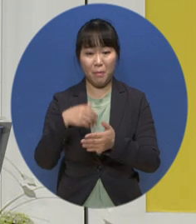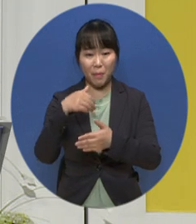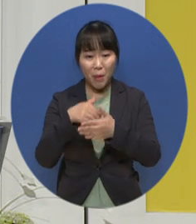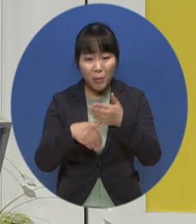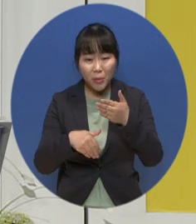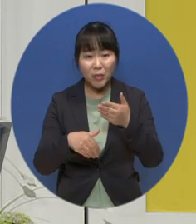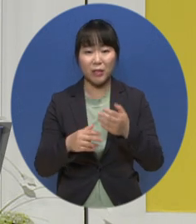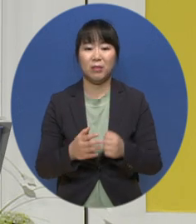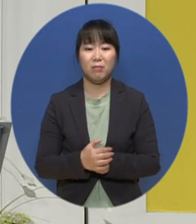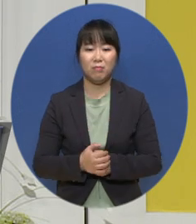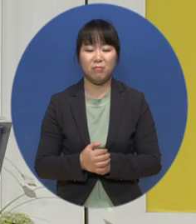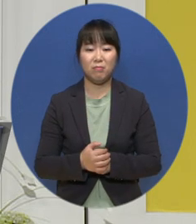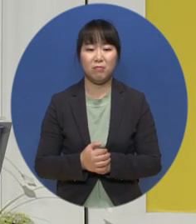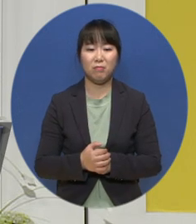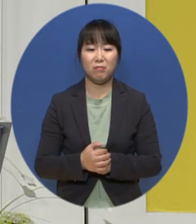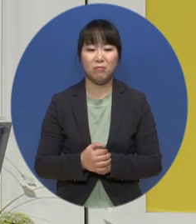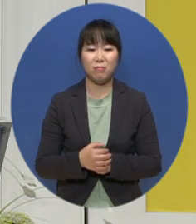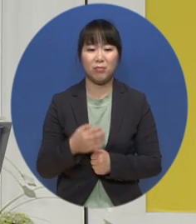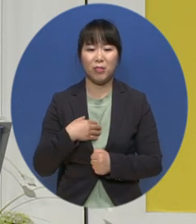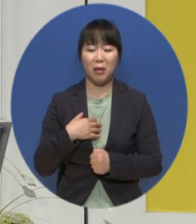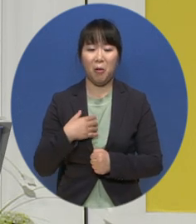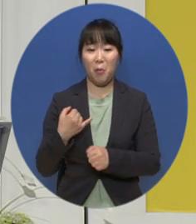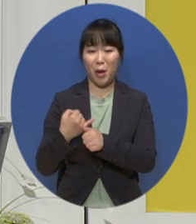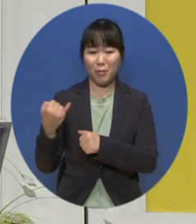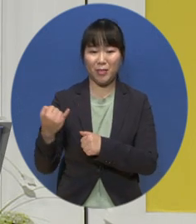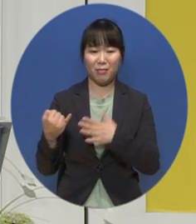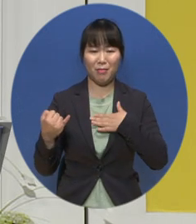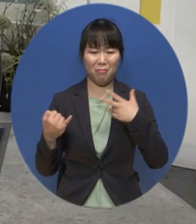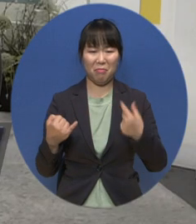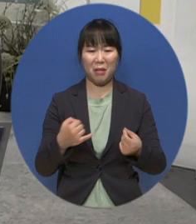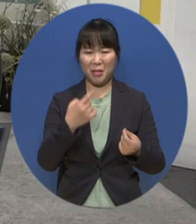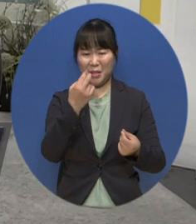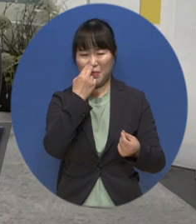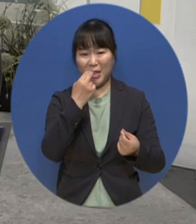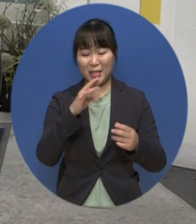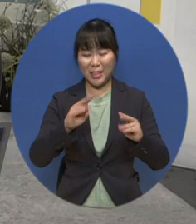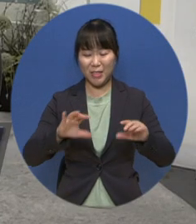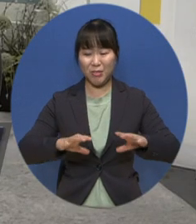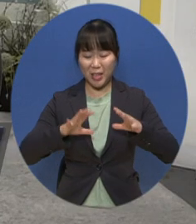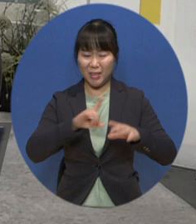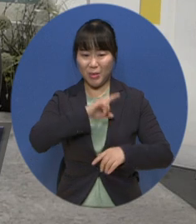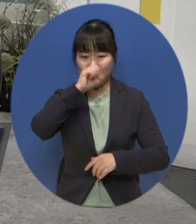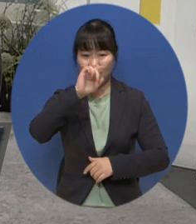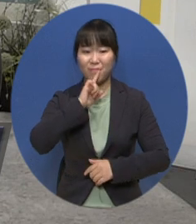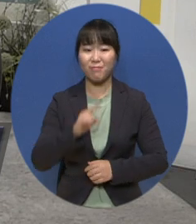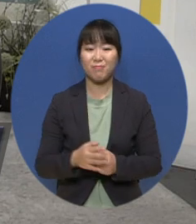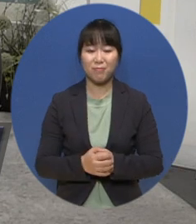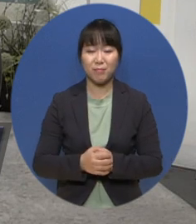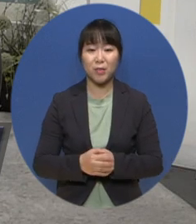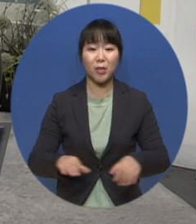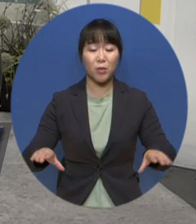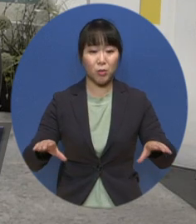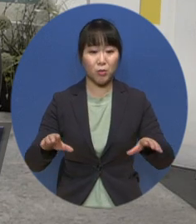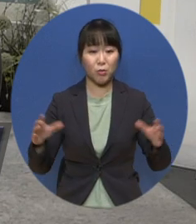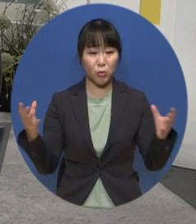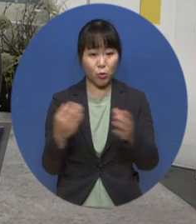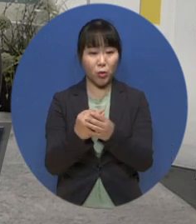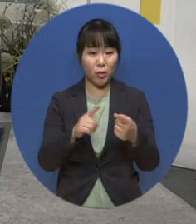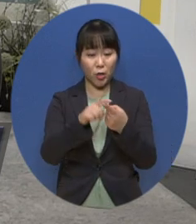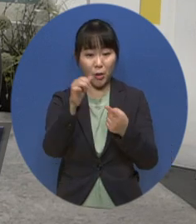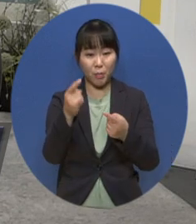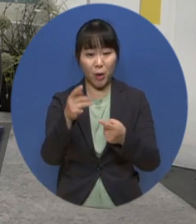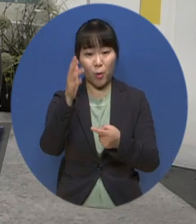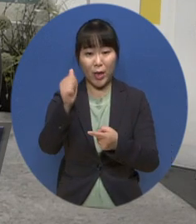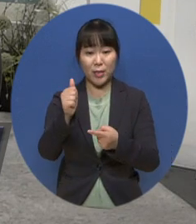우리 집사람은 제 대변 냄새가 지구상에서 제일 좋답니다 그 총련 앞에 에 회장 임기는 밀 년 이에요